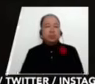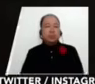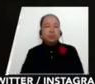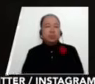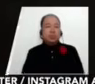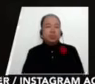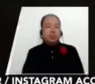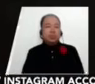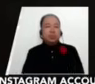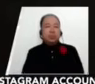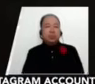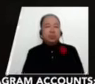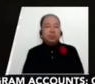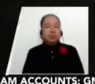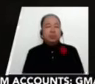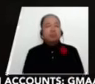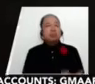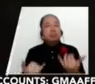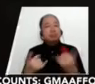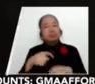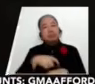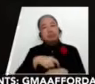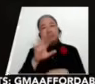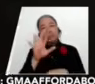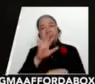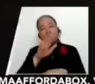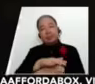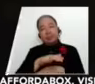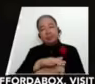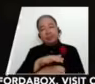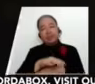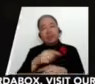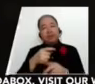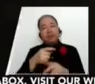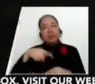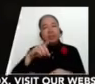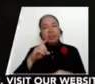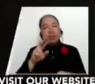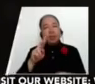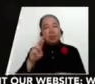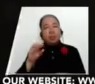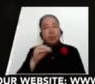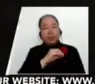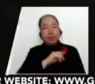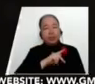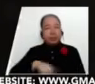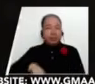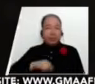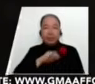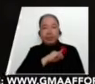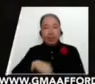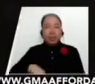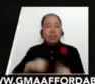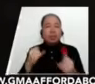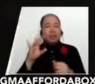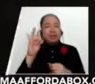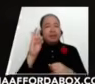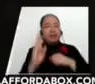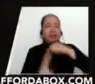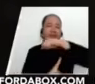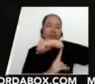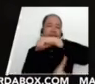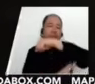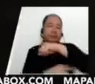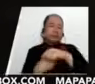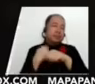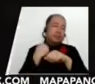Emil, as of 5 p.m. monitoring ng PDRRMO Isabela ay 7 tulay nang hindi madaana ng mga motorista matapos nga na